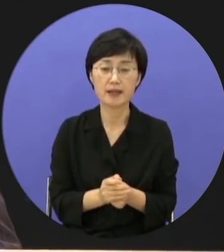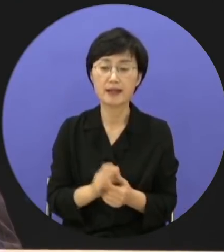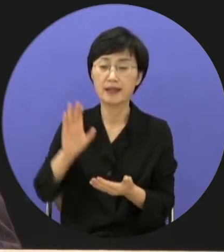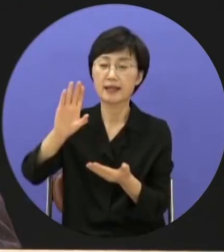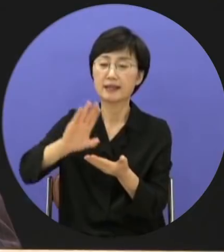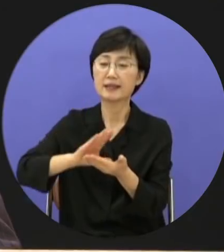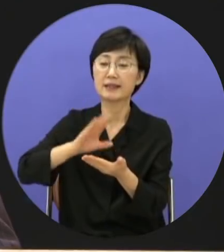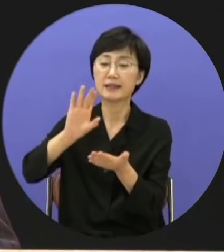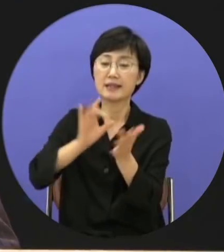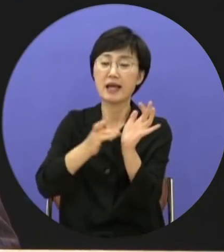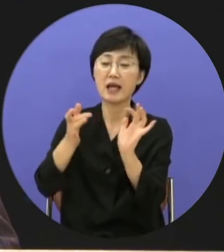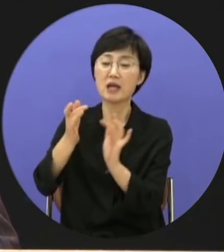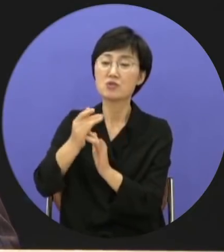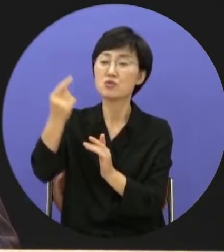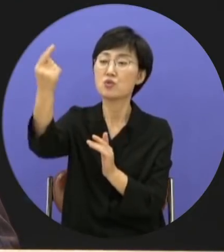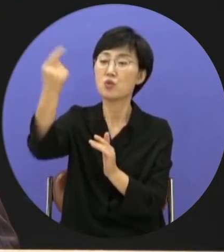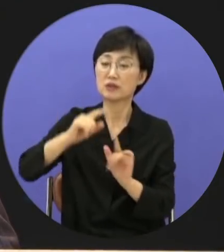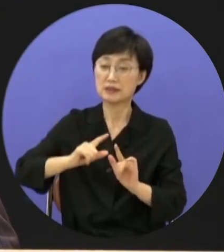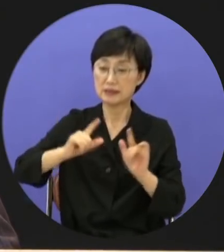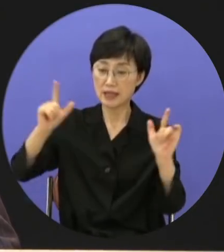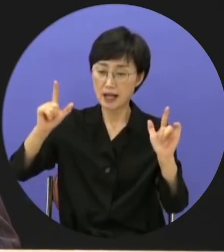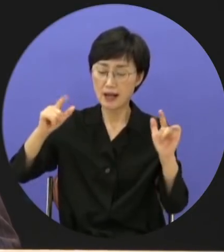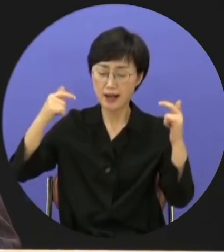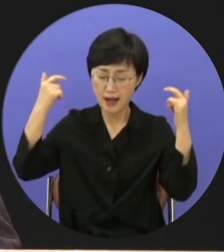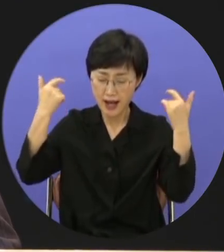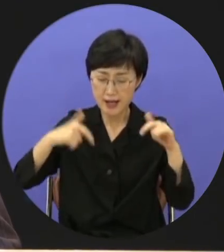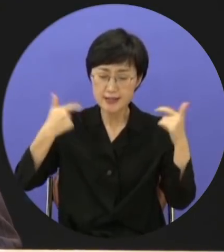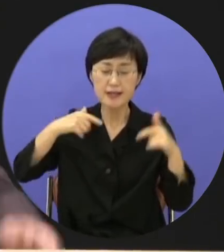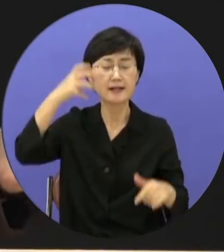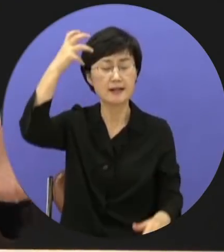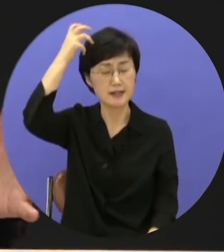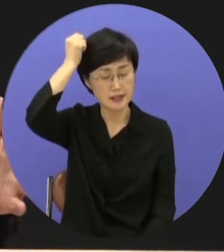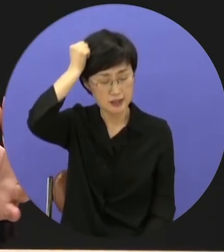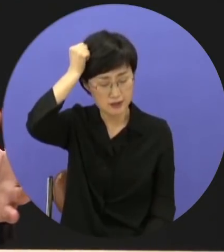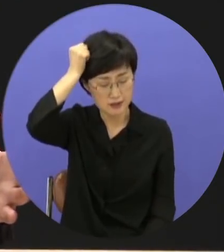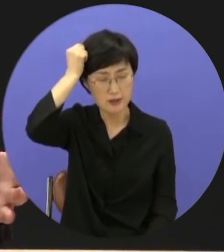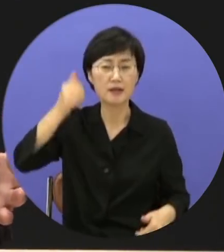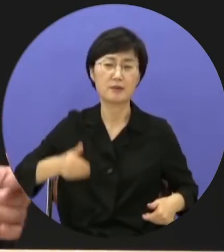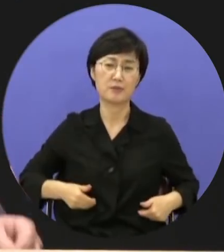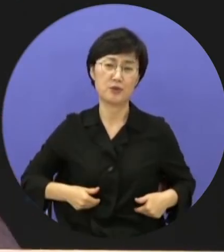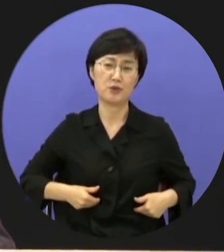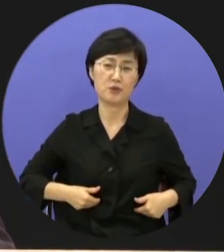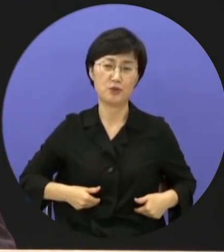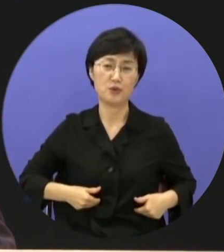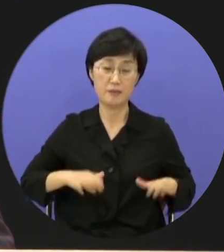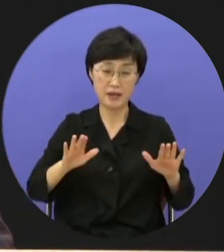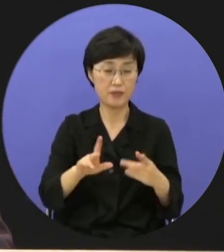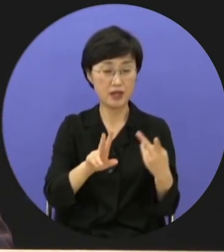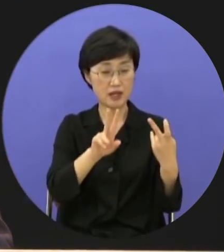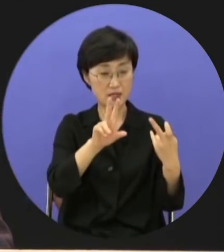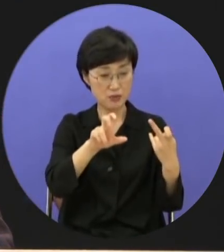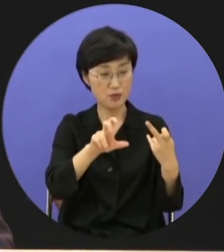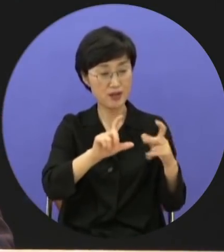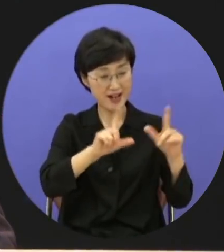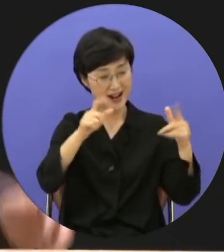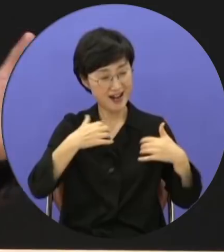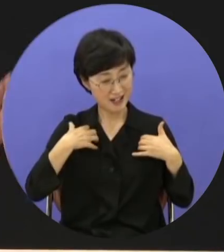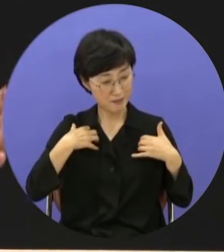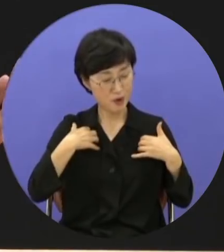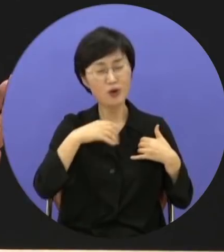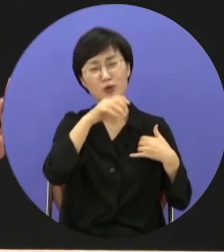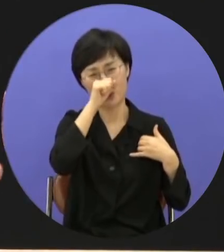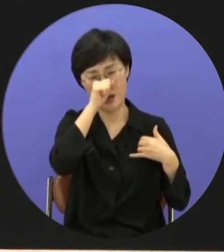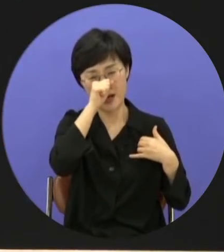Because we don't have always Christmas taking place. 물론 절기도 지켜야 됩니다. Of course, we need to carry on with these rites and